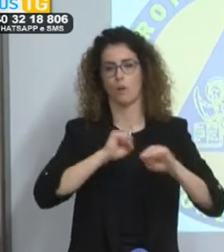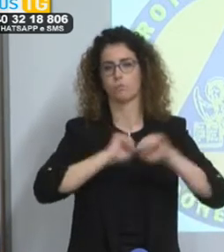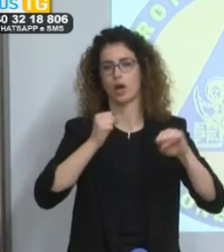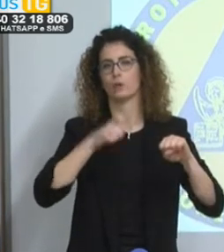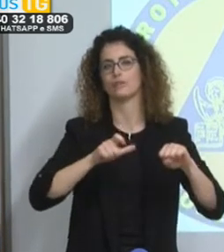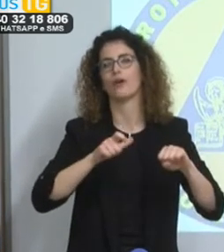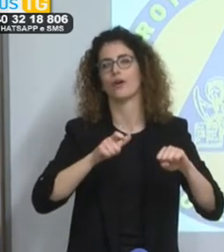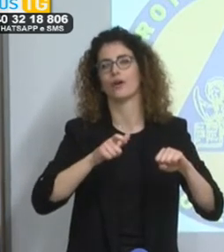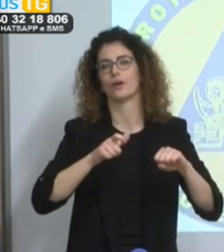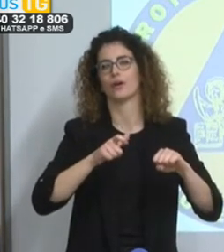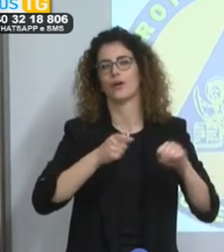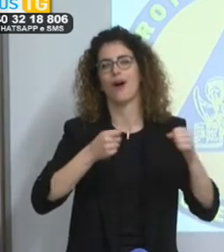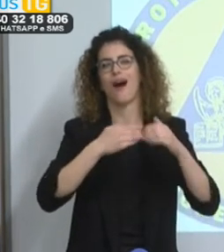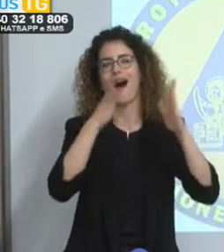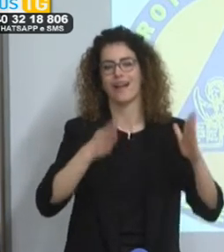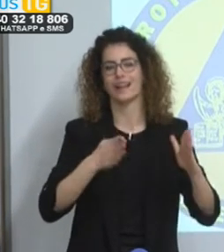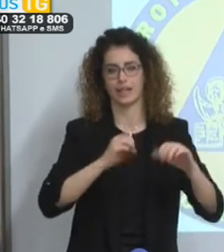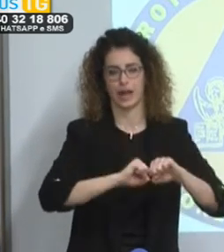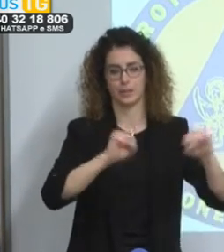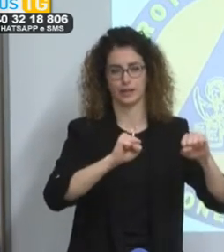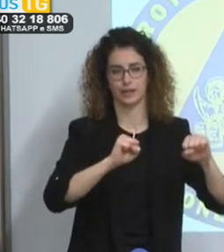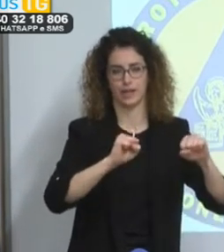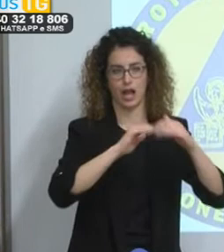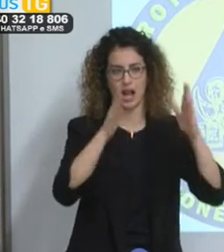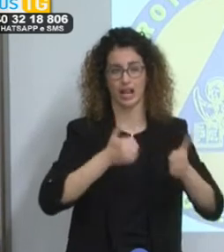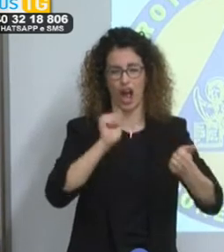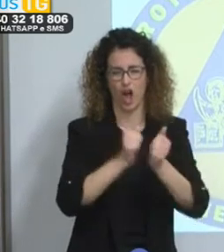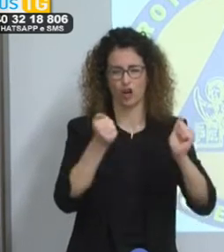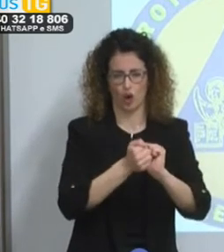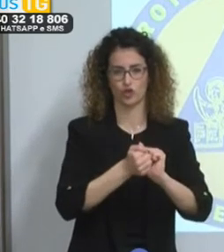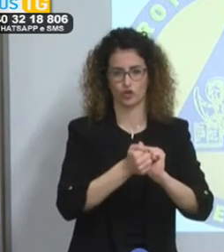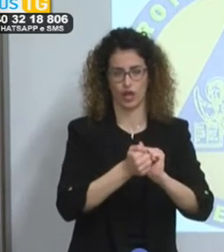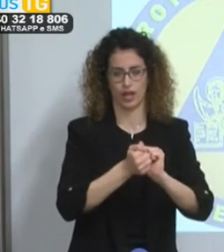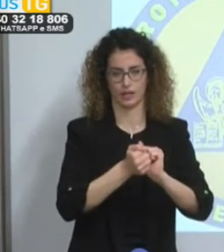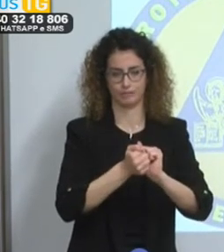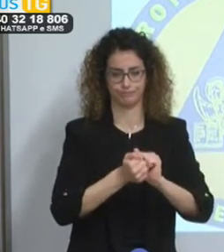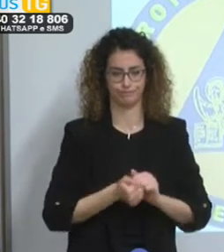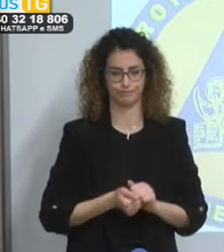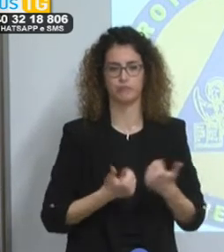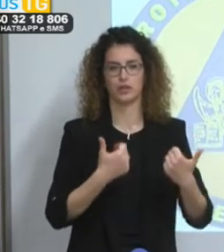la dinamite per la galleria, che era una galleria rocciosa.